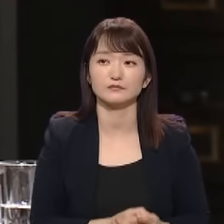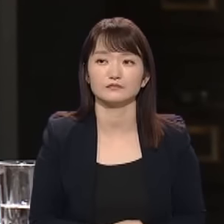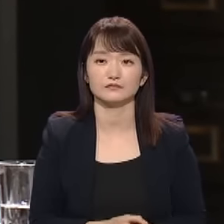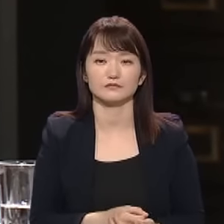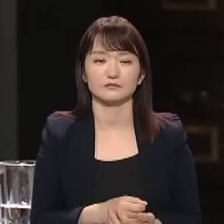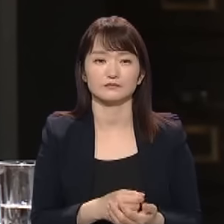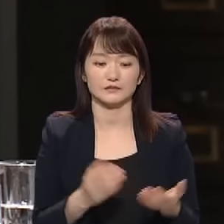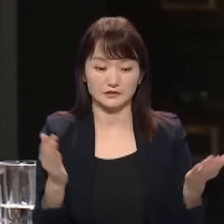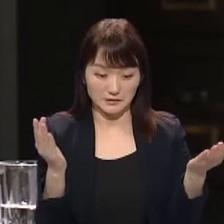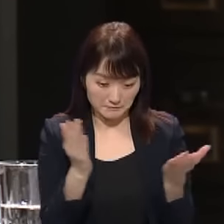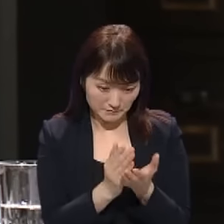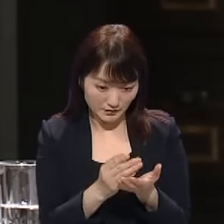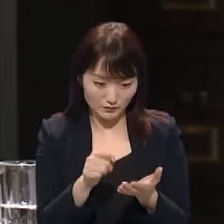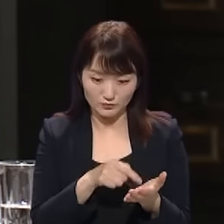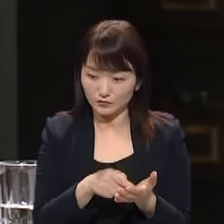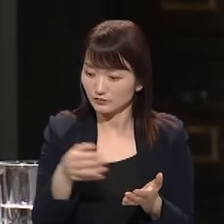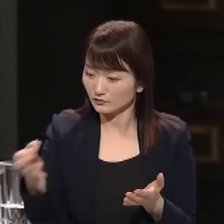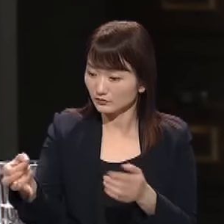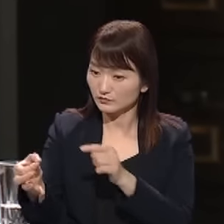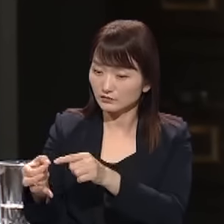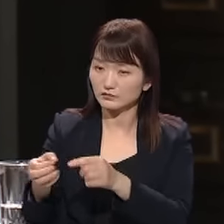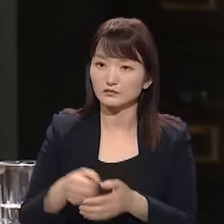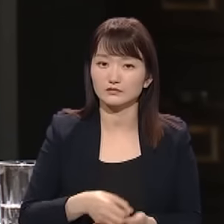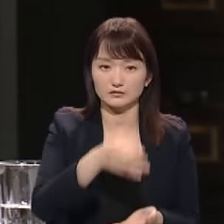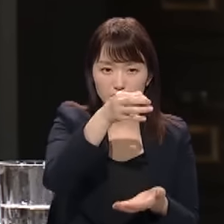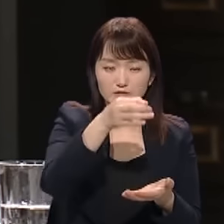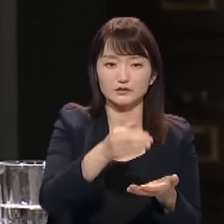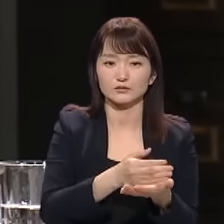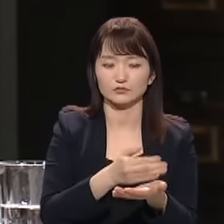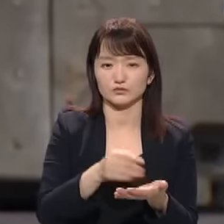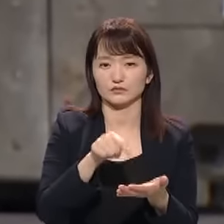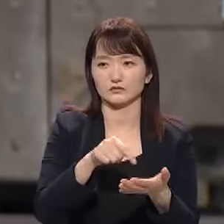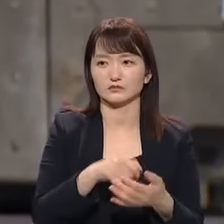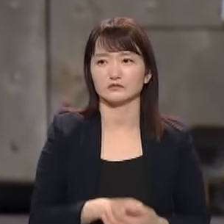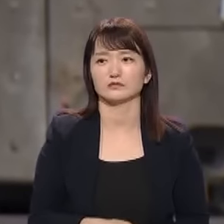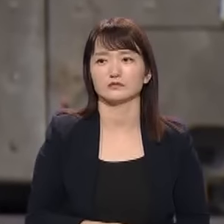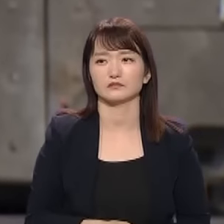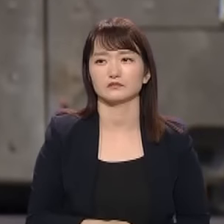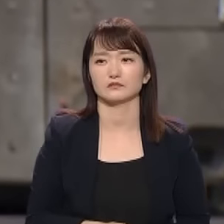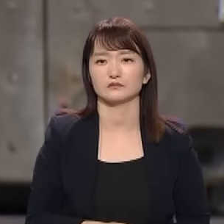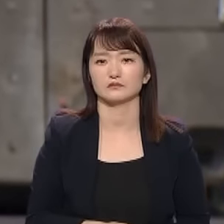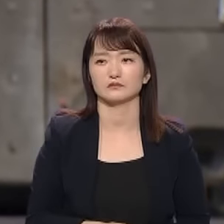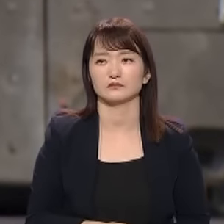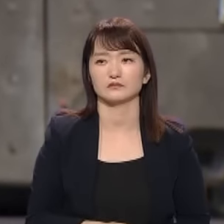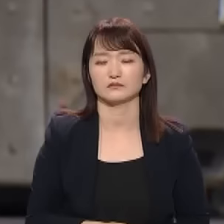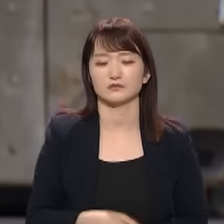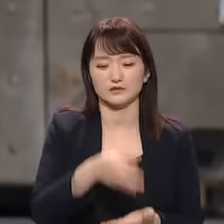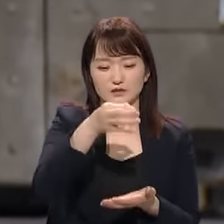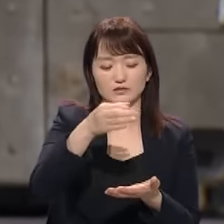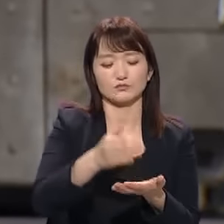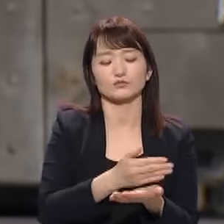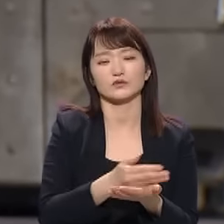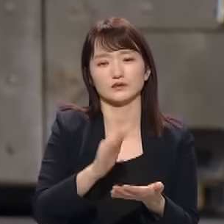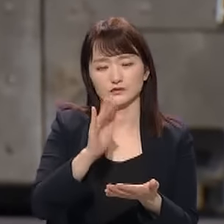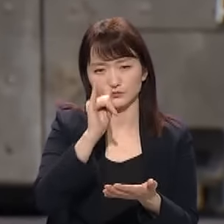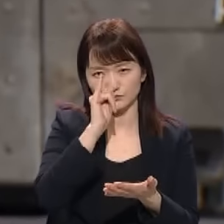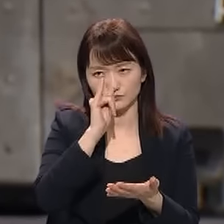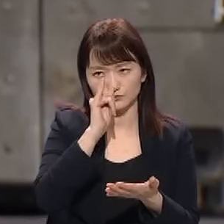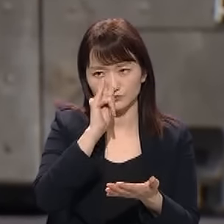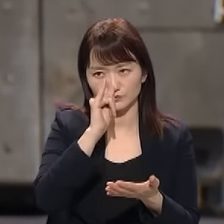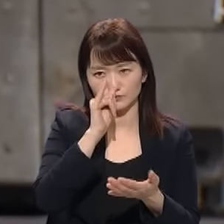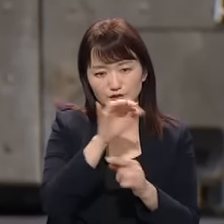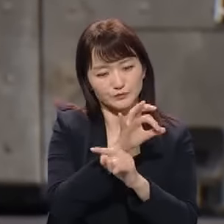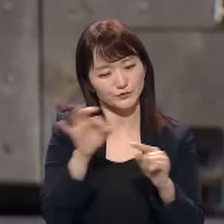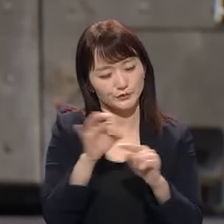보상을 해줘라 뭐 이런 것 같아요. 그렇죠. 그 부분이 재산 분할 부분입니다. 분할 대상이 된다라고 인정을 했기 때문에 이제 분할 비율은